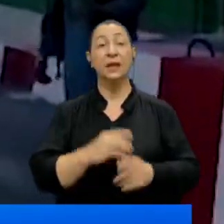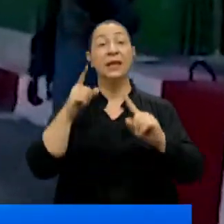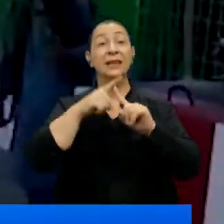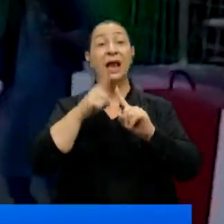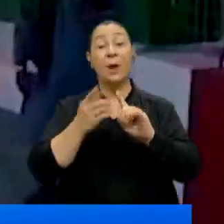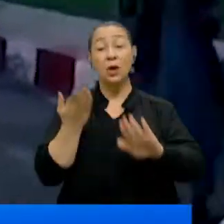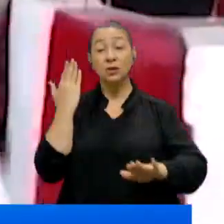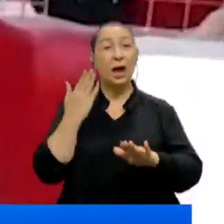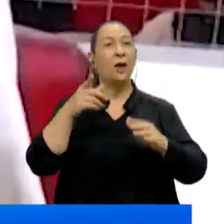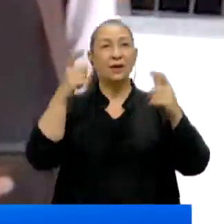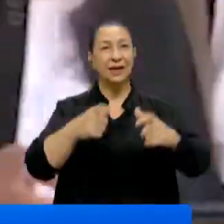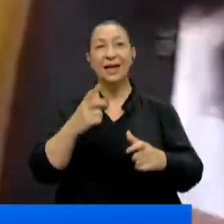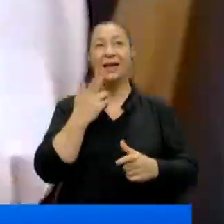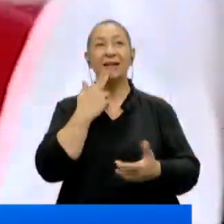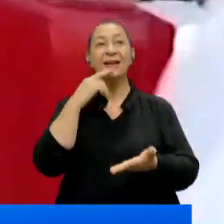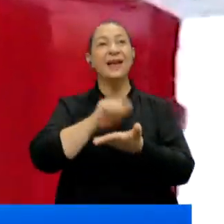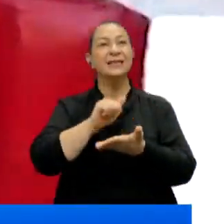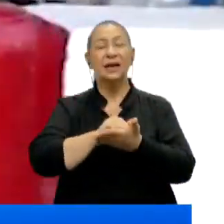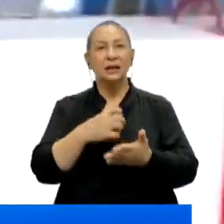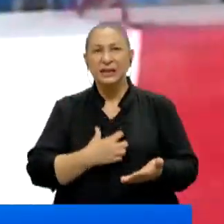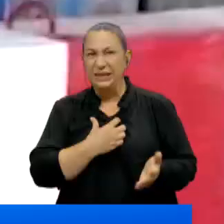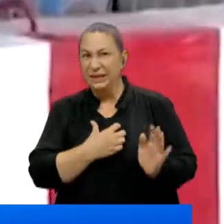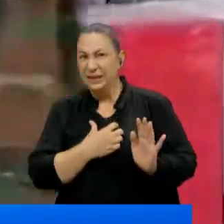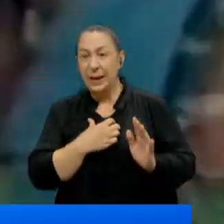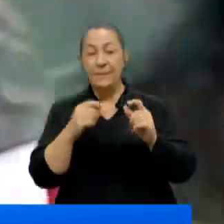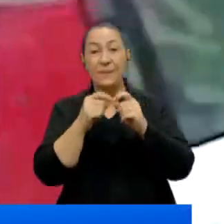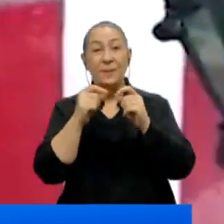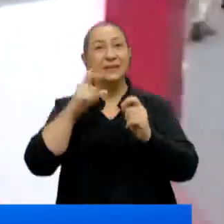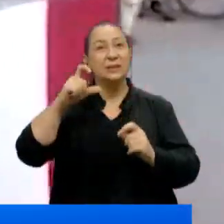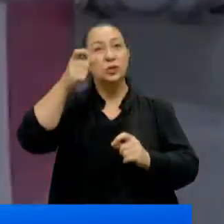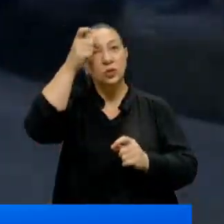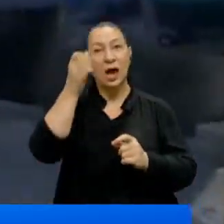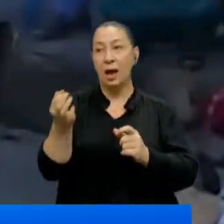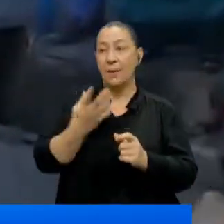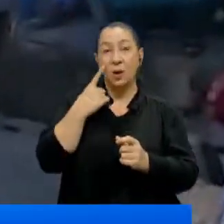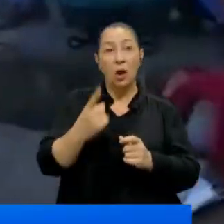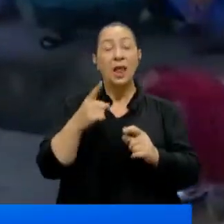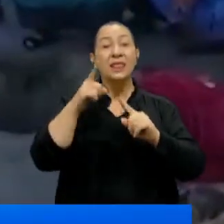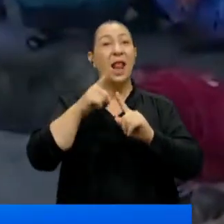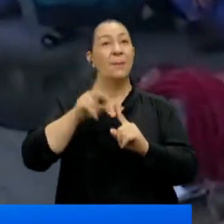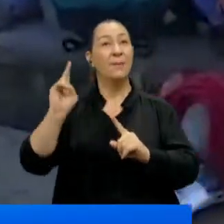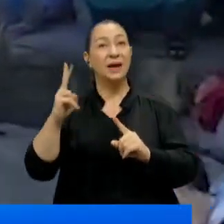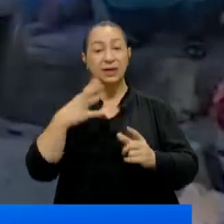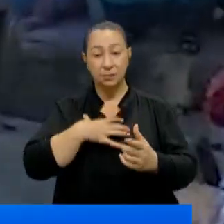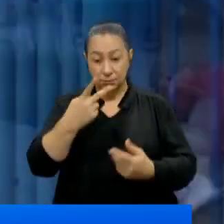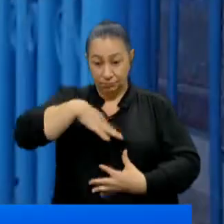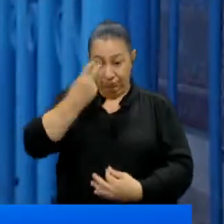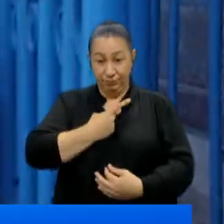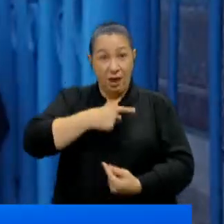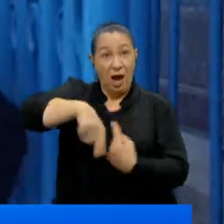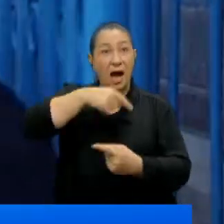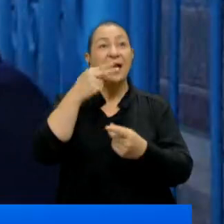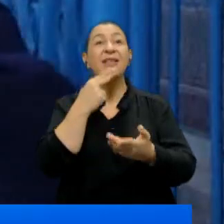Taliban öncesi ülkede görev yapan kadın gazeteciler de endişeli. BBC Türkçe'nin haberine göre Taliban'ın kendilerini aradığını söyleyen